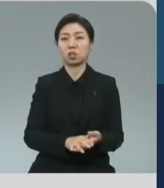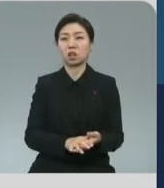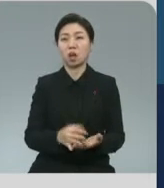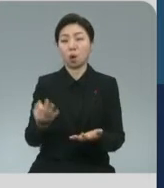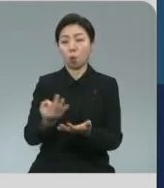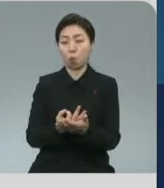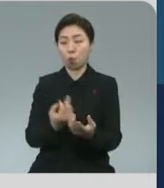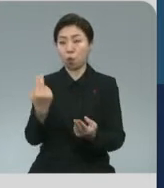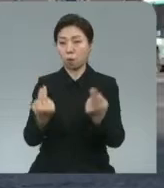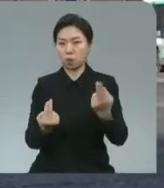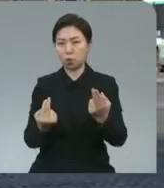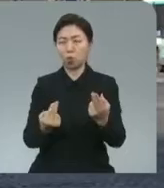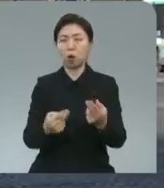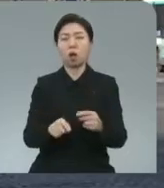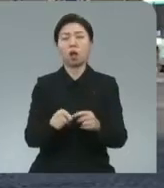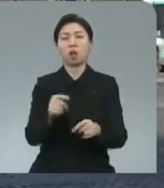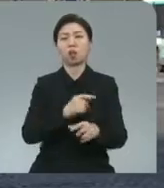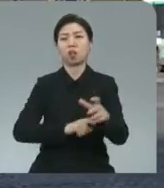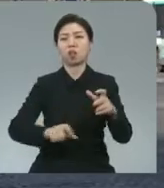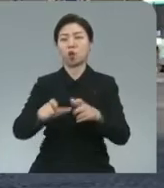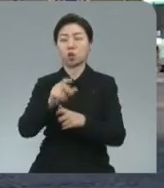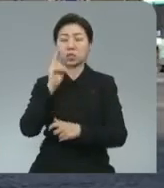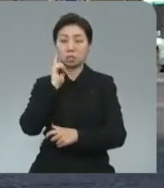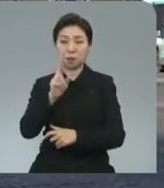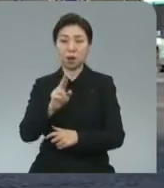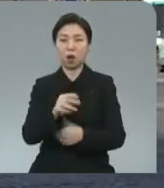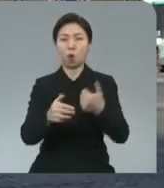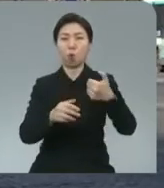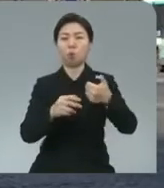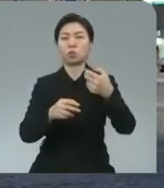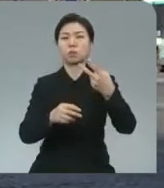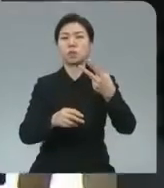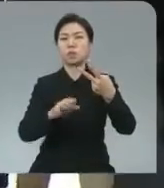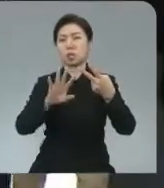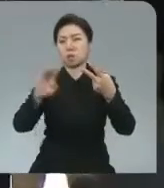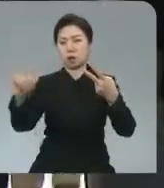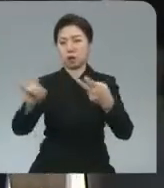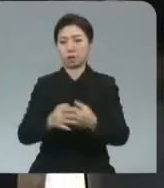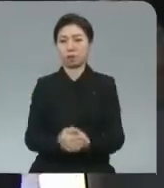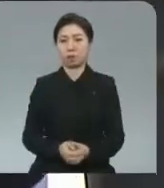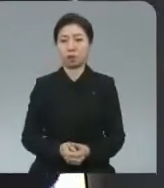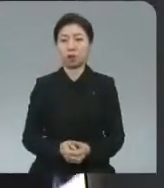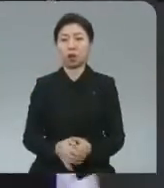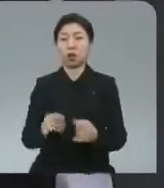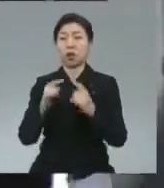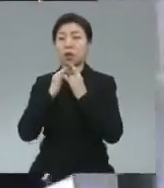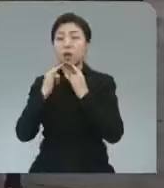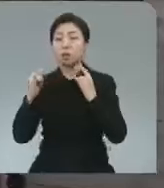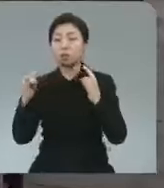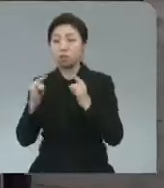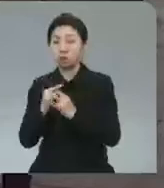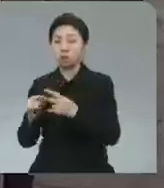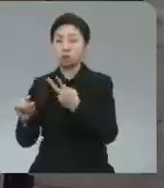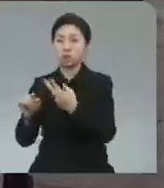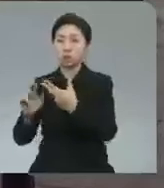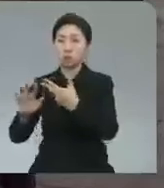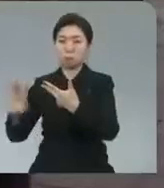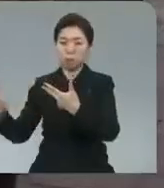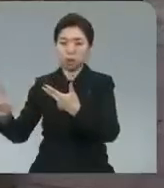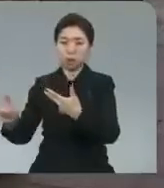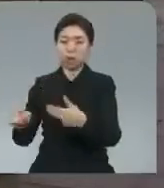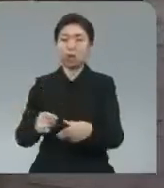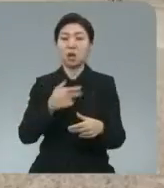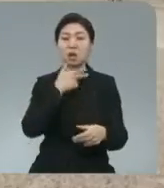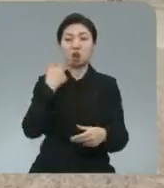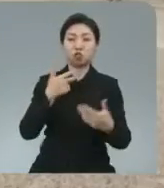二者间的差距高达52倍，显示贫富分化问题非常严重。从西欧国家的收入差距来看，